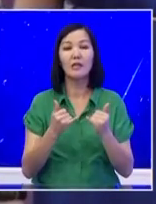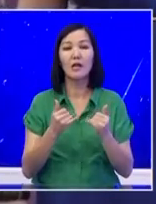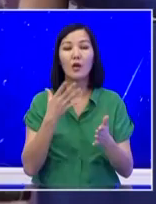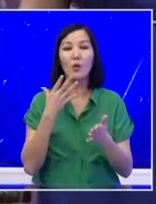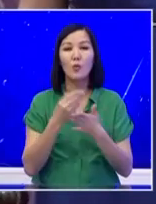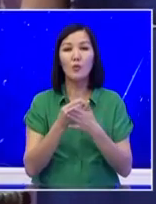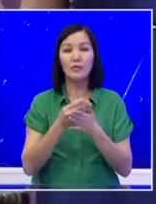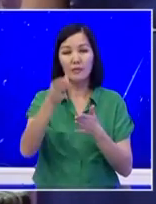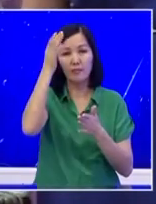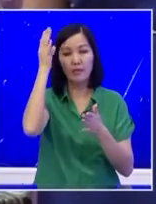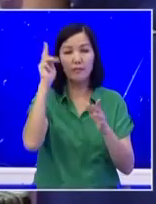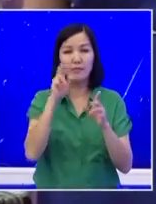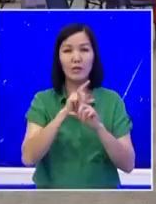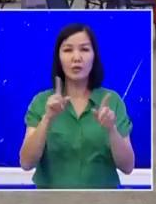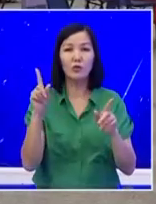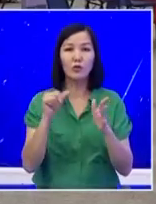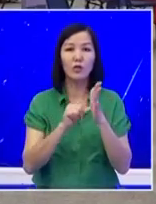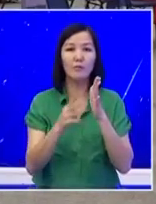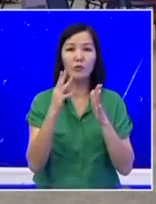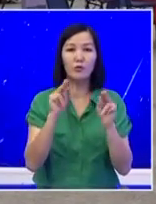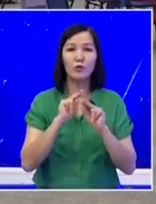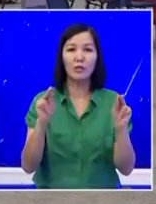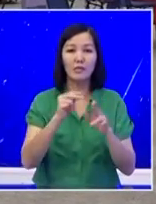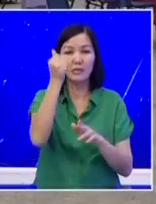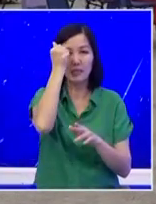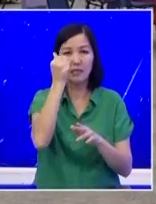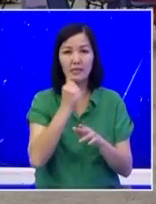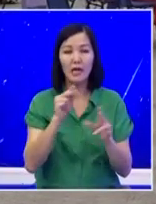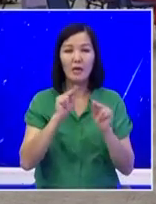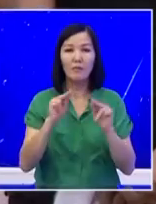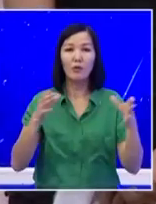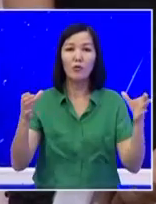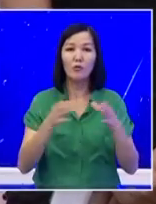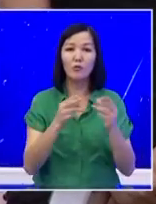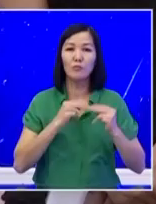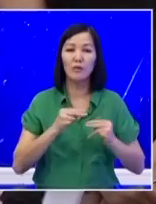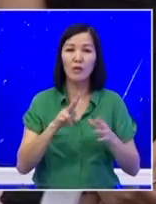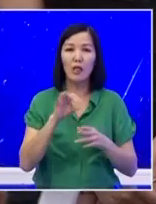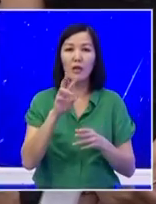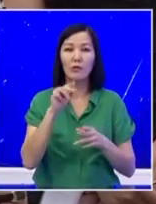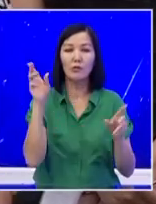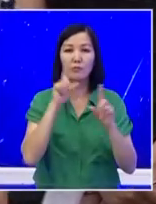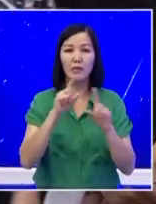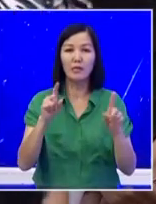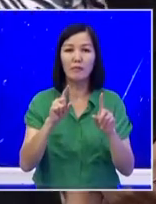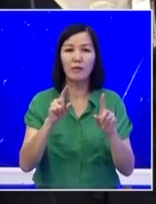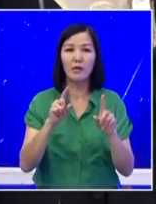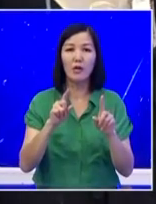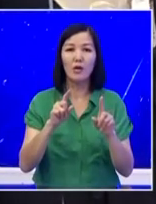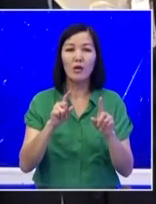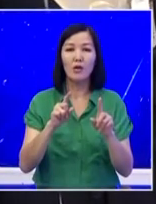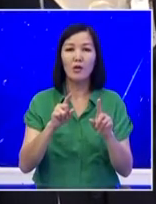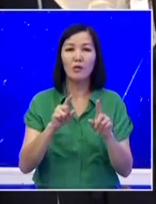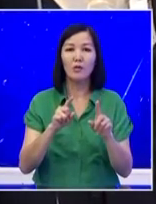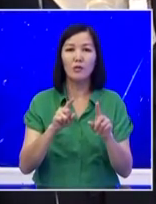кезегінде білім шаңырағындағы 164 ұстазға шексіз риза. Педагогикалық ұжымның еңбегі арқасында Ломоносов мектебі шәкірттері